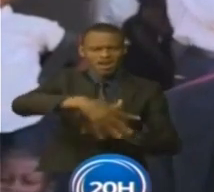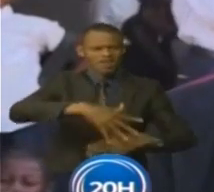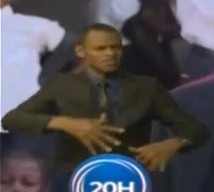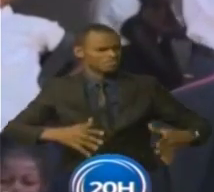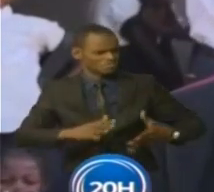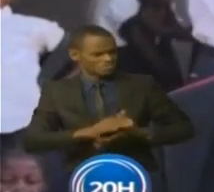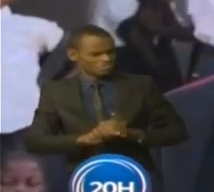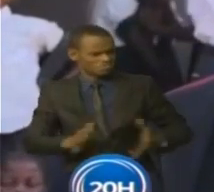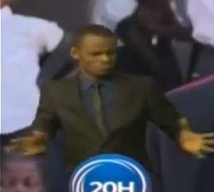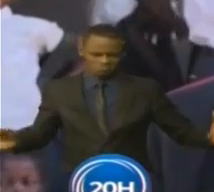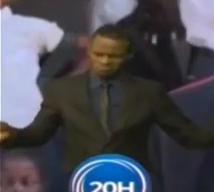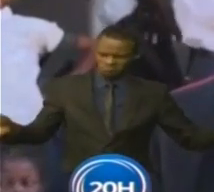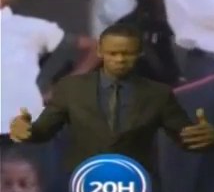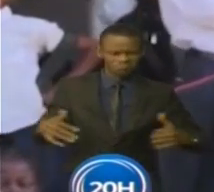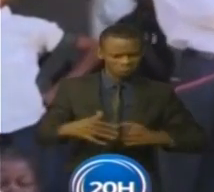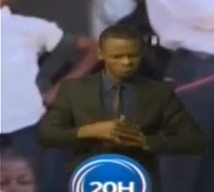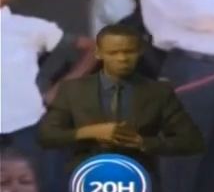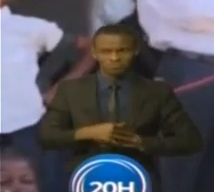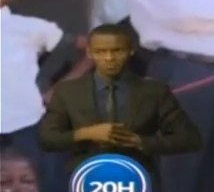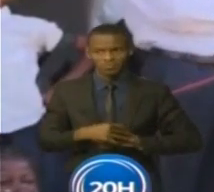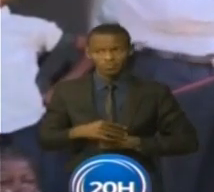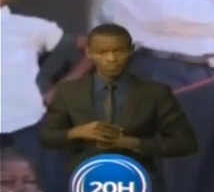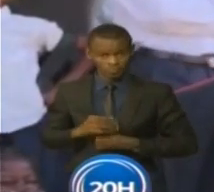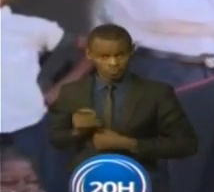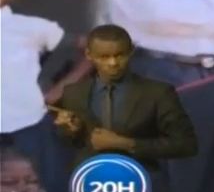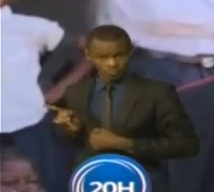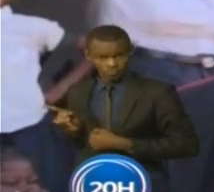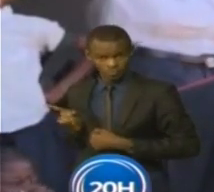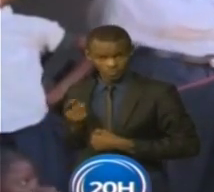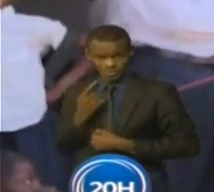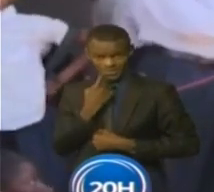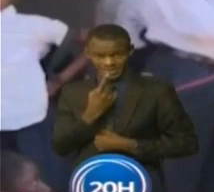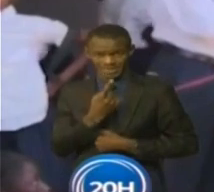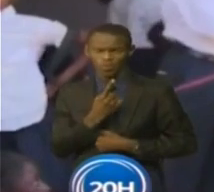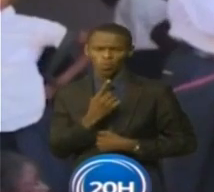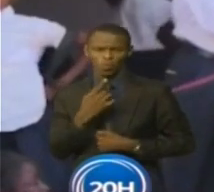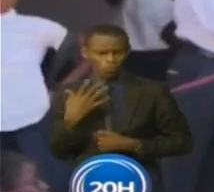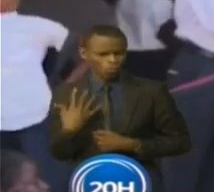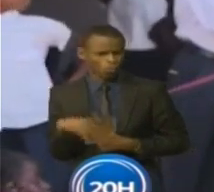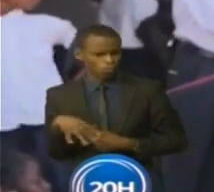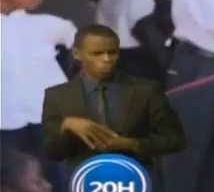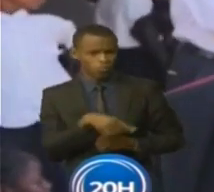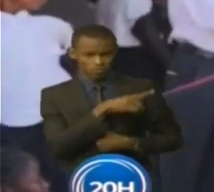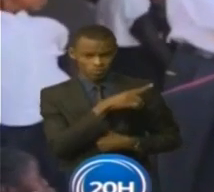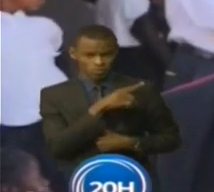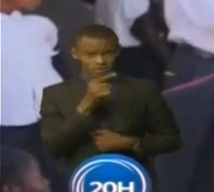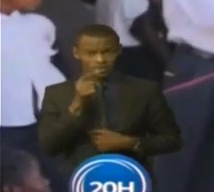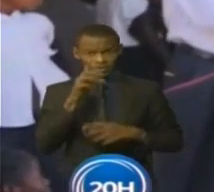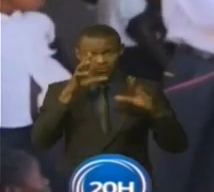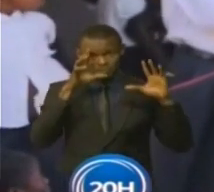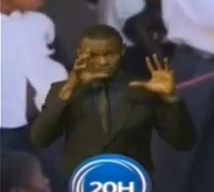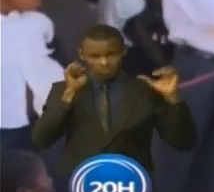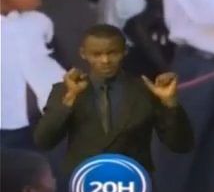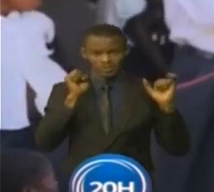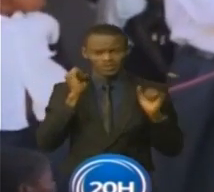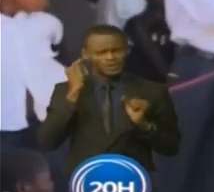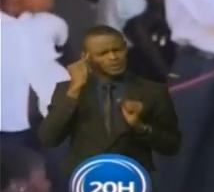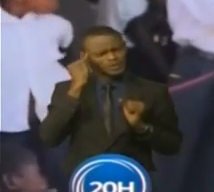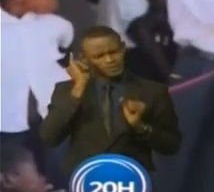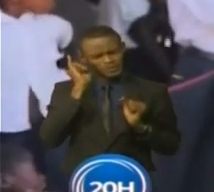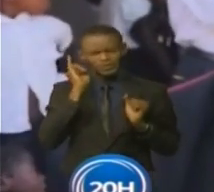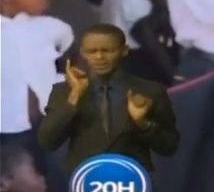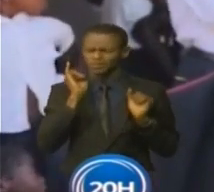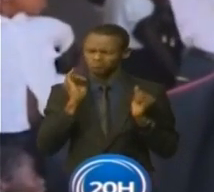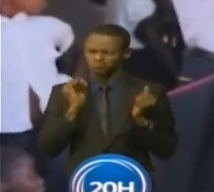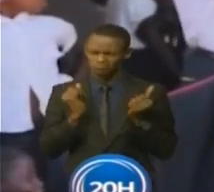qui a pensé vraiment au développement local, dont nous sommes bénéficiaires. En tout cas, nous serions